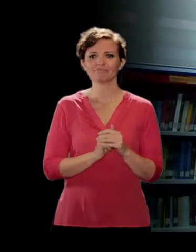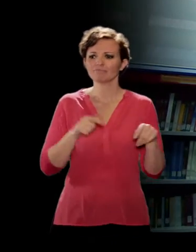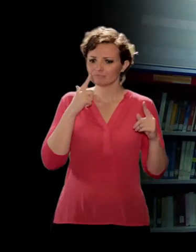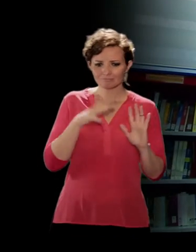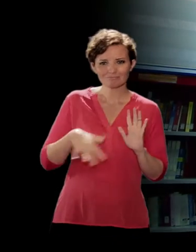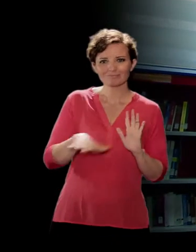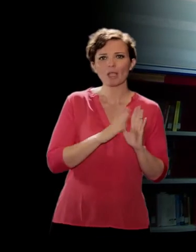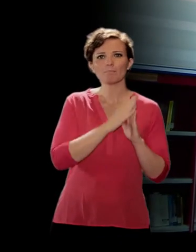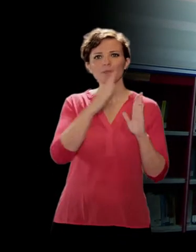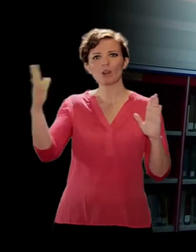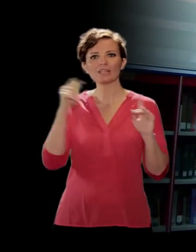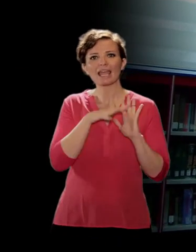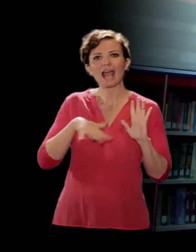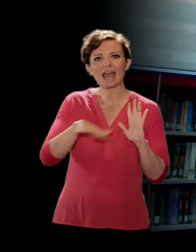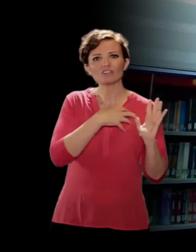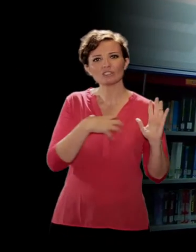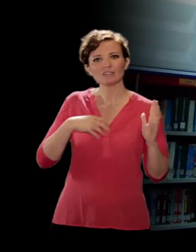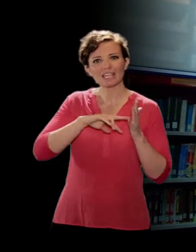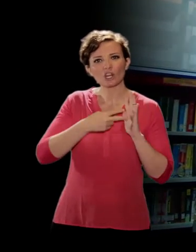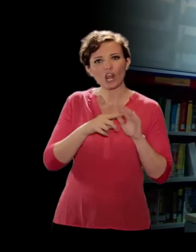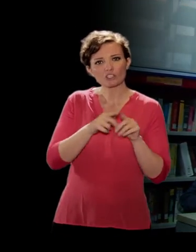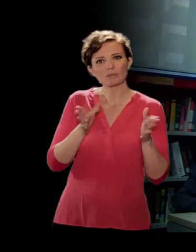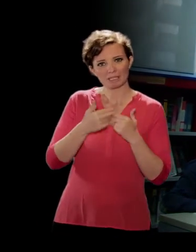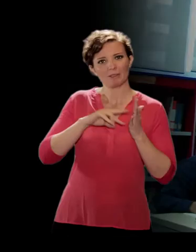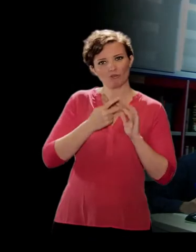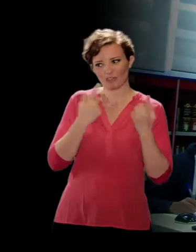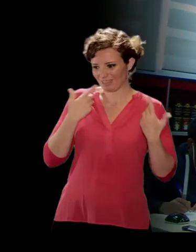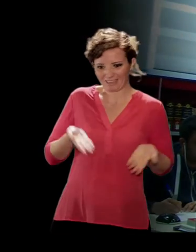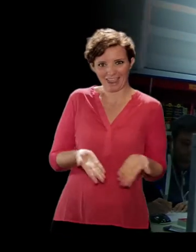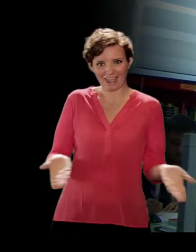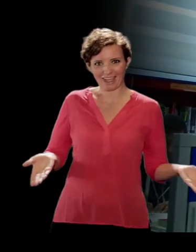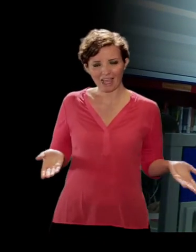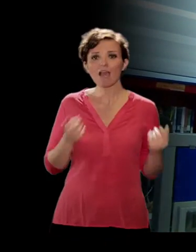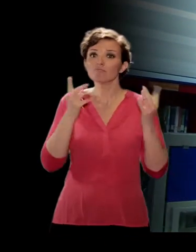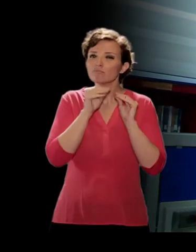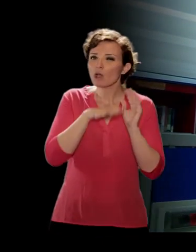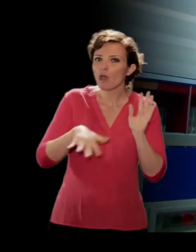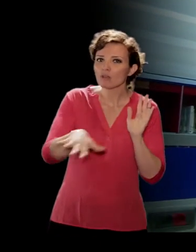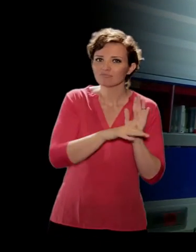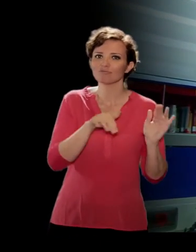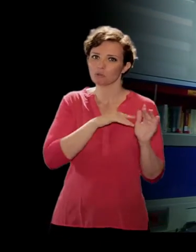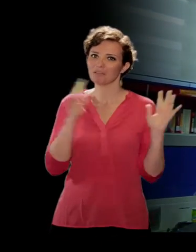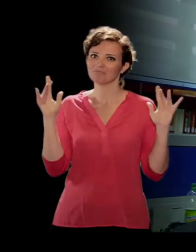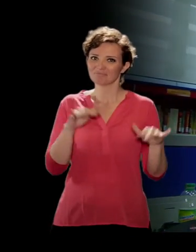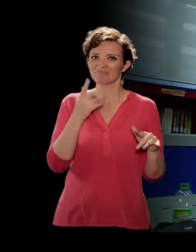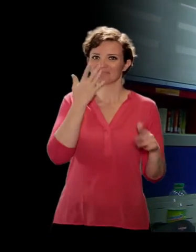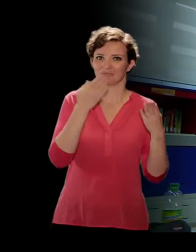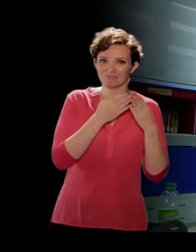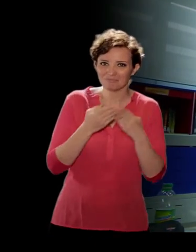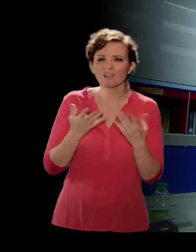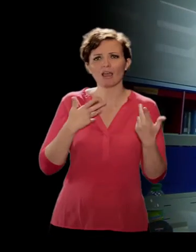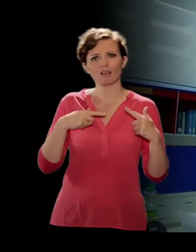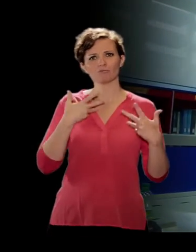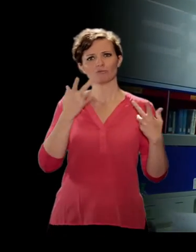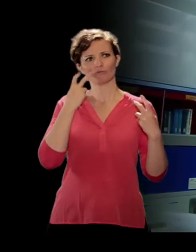presso la biblioteca di area scientifica tecnologica del Dipartimento di Ingegneria, è un luogo dove gli studenti vengono per studiare, hanno